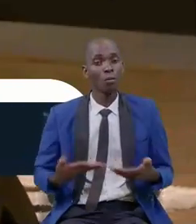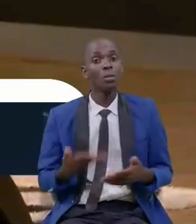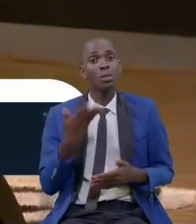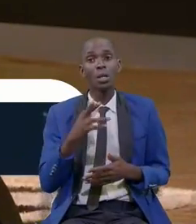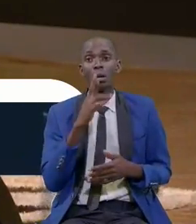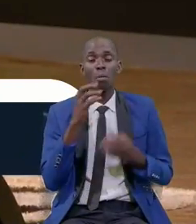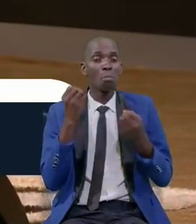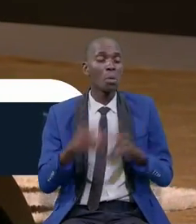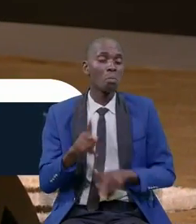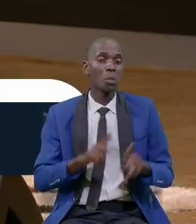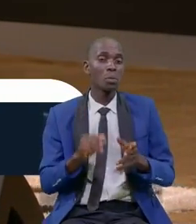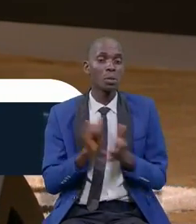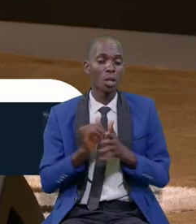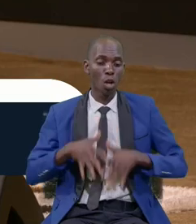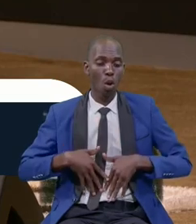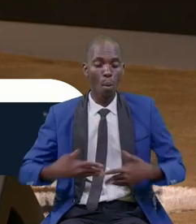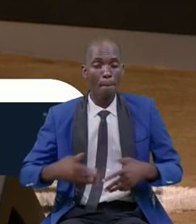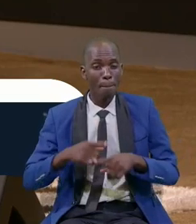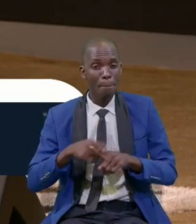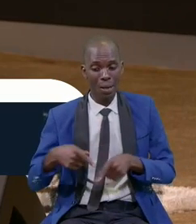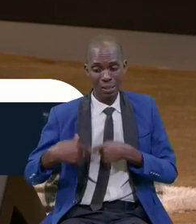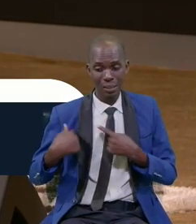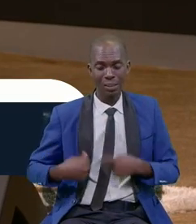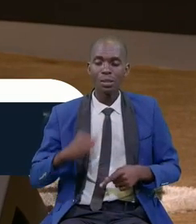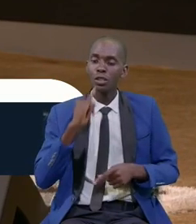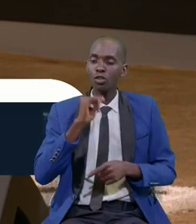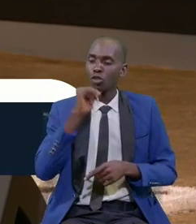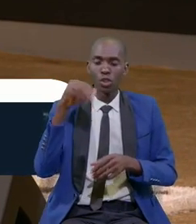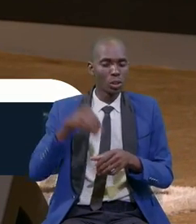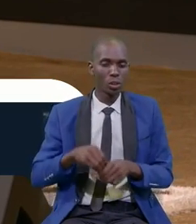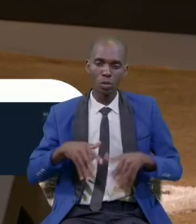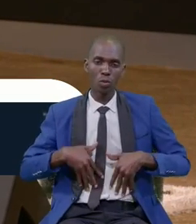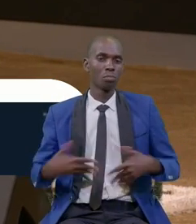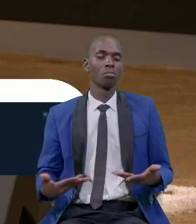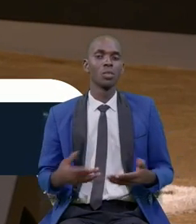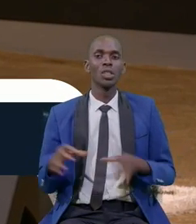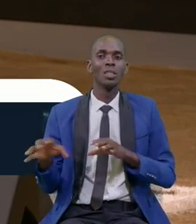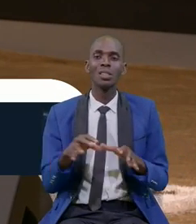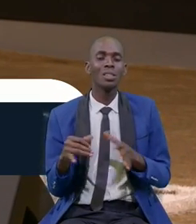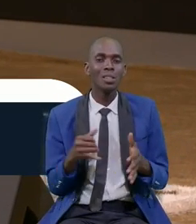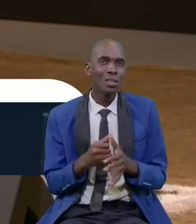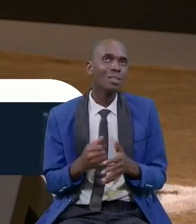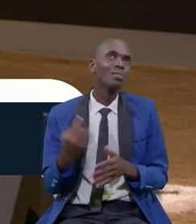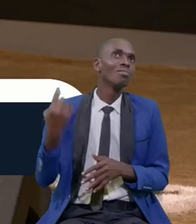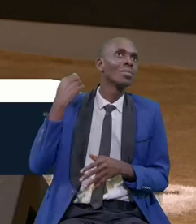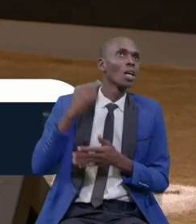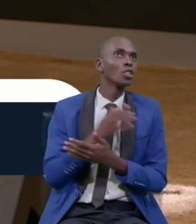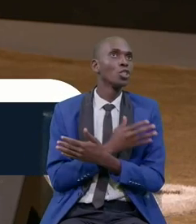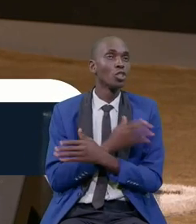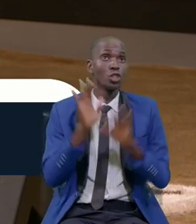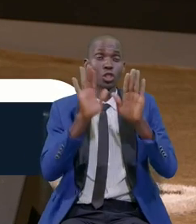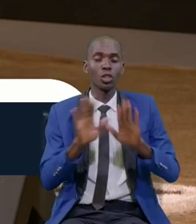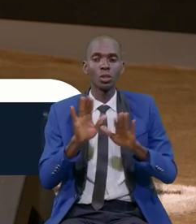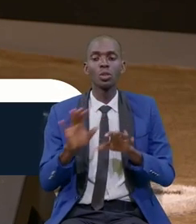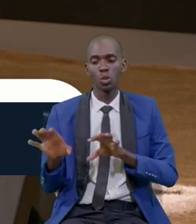qui confessent, mais leur cœur n'embrasse pas la confession. Ils font cela comme un perroquet. Ils l'ont fait dimanche passé, ils